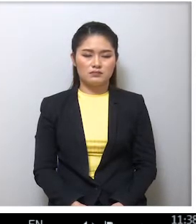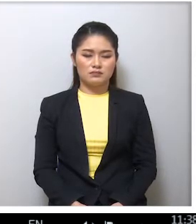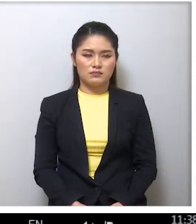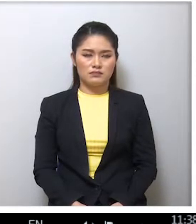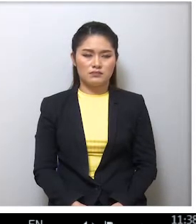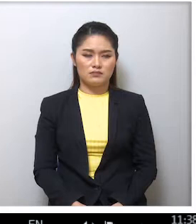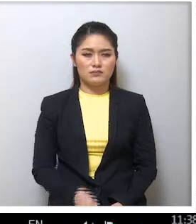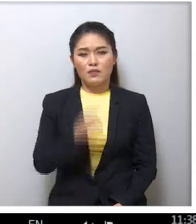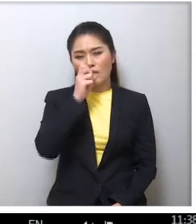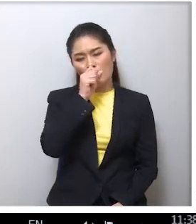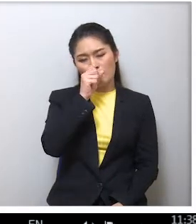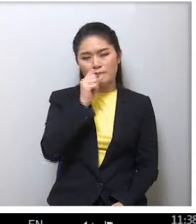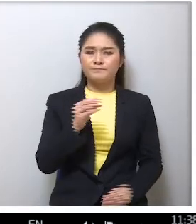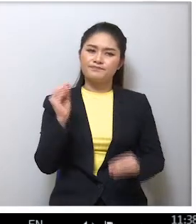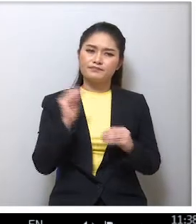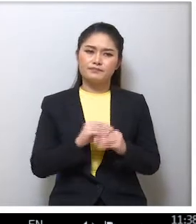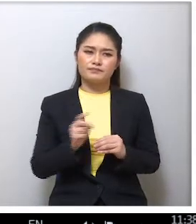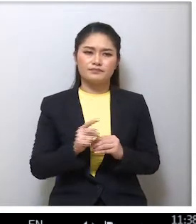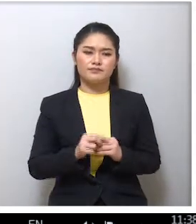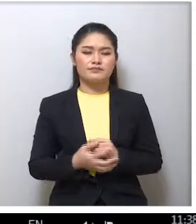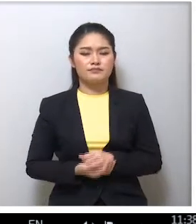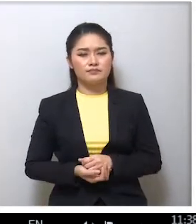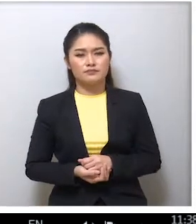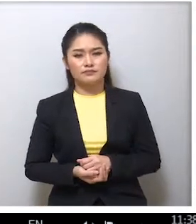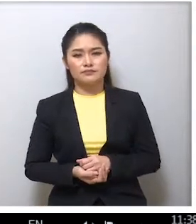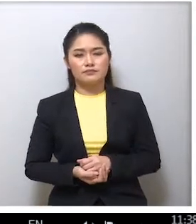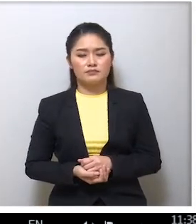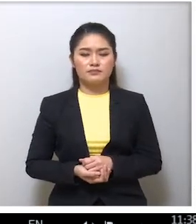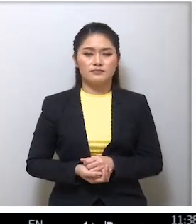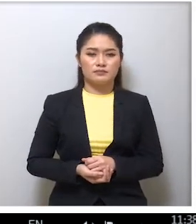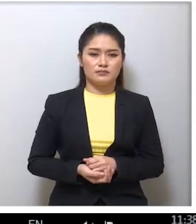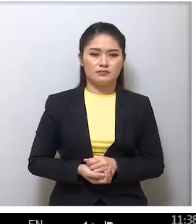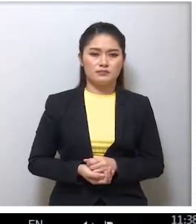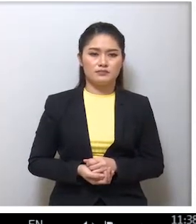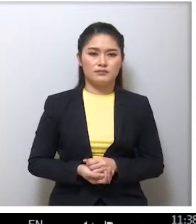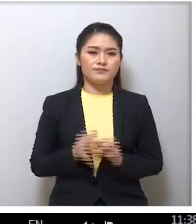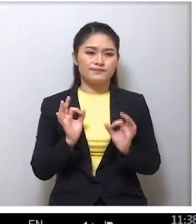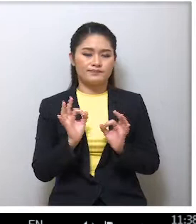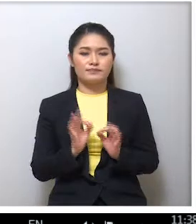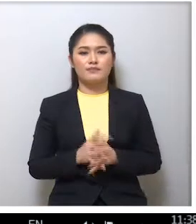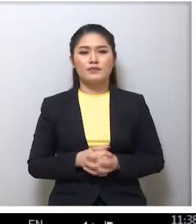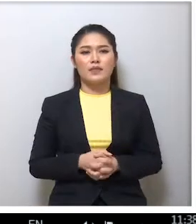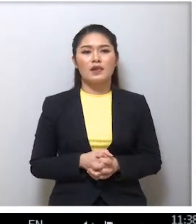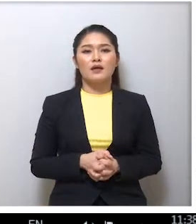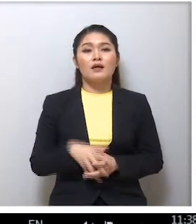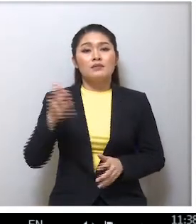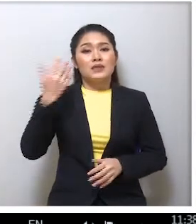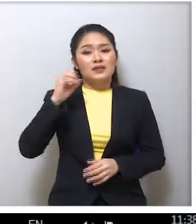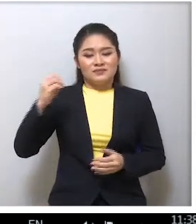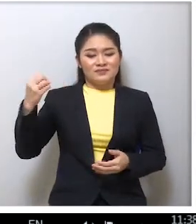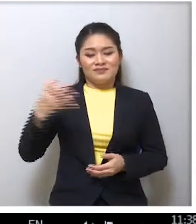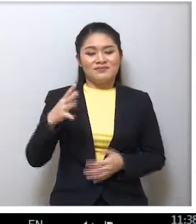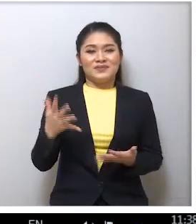เดี๋ยวเราลองไปใส่ UVW map โอเคตอนแรกมันไม่ขึ้น